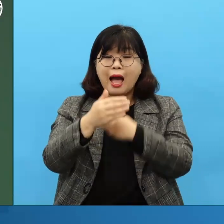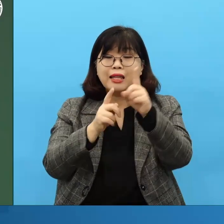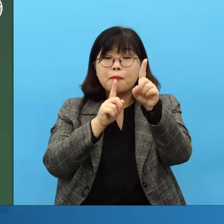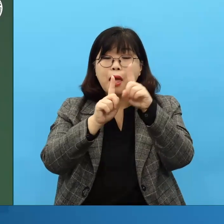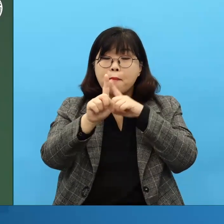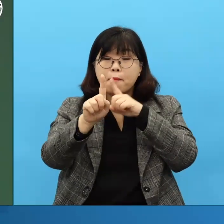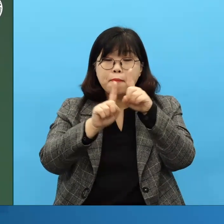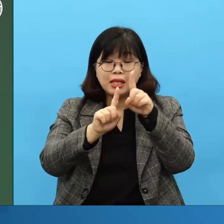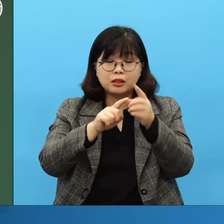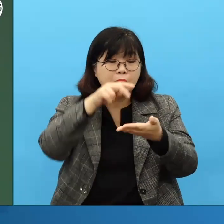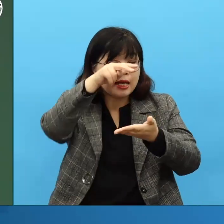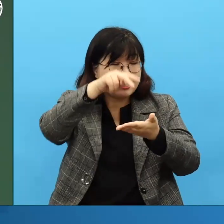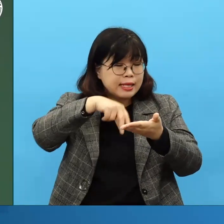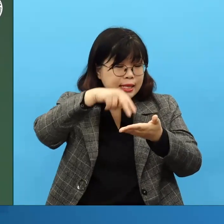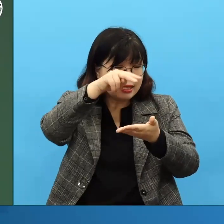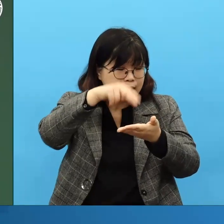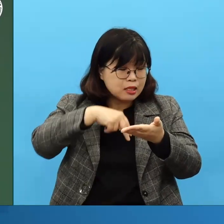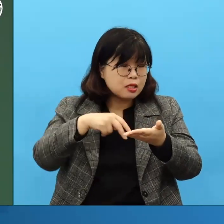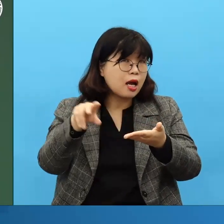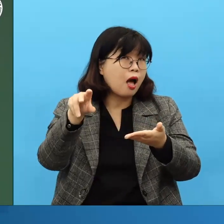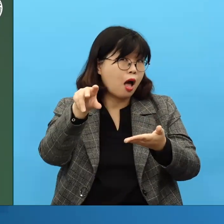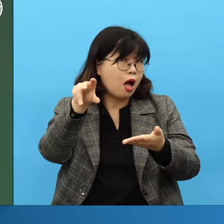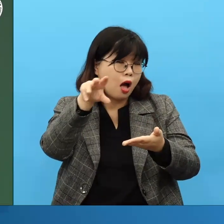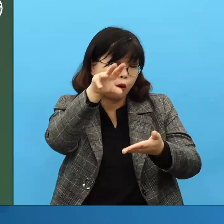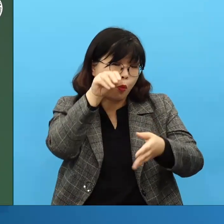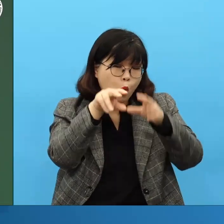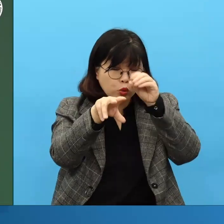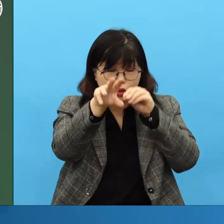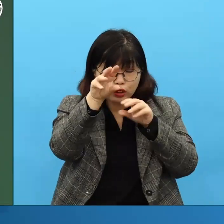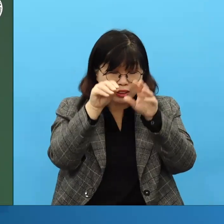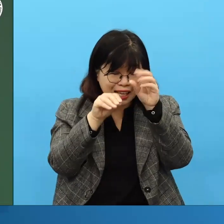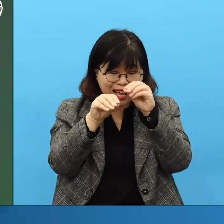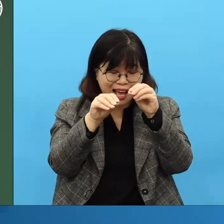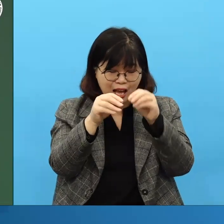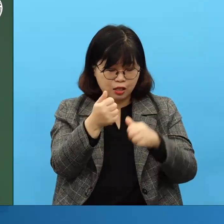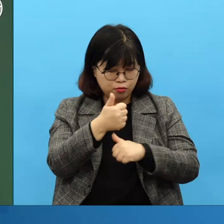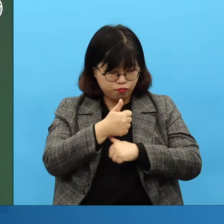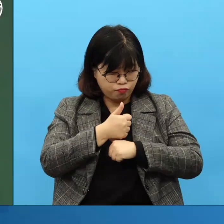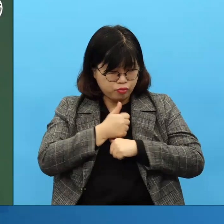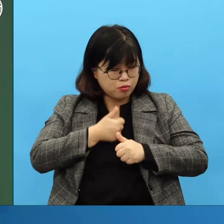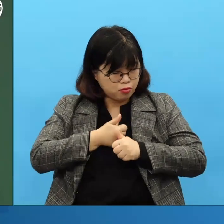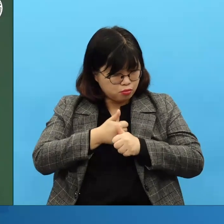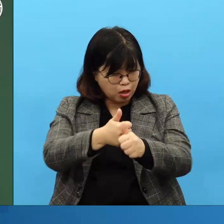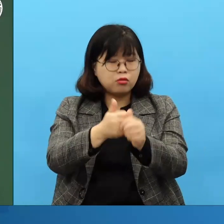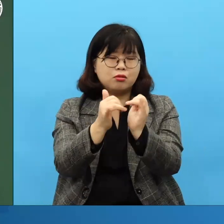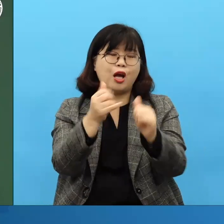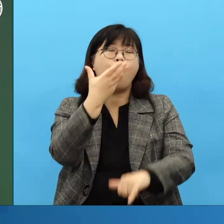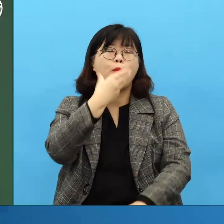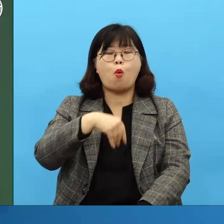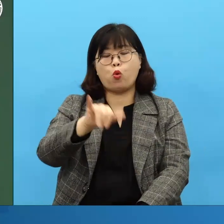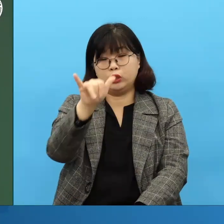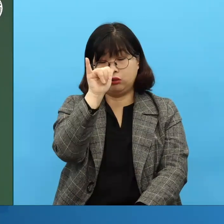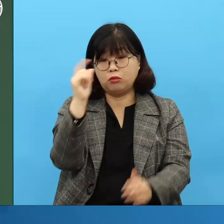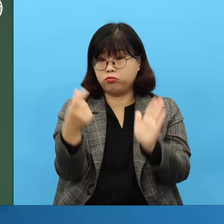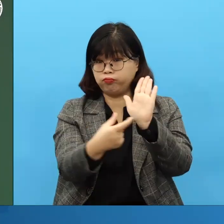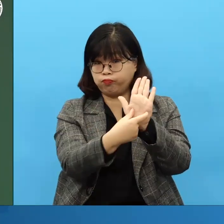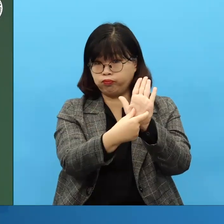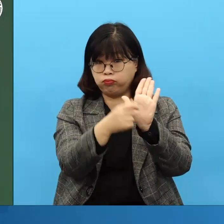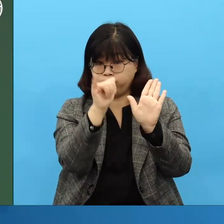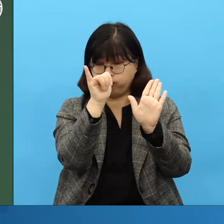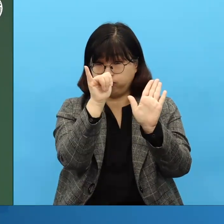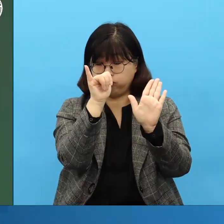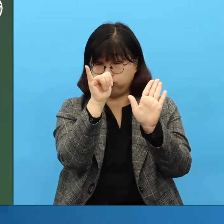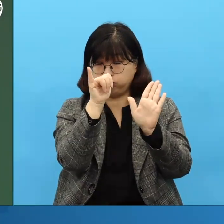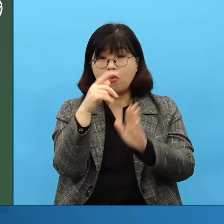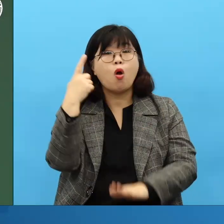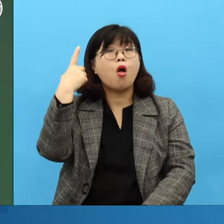자, 지키는 자 복이 있다. That blessed are those who read, who hear, who listen to, and who keep this word of prophecy. 왜냐하면은 현재,